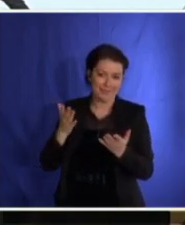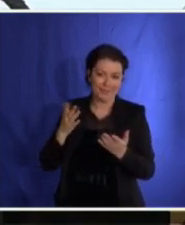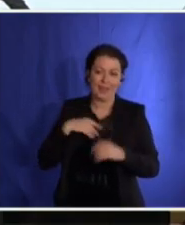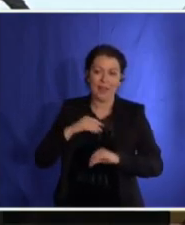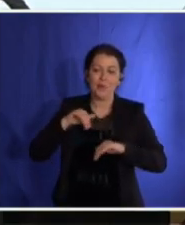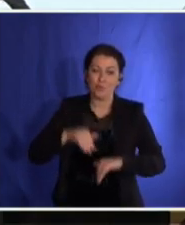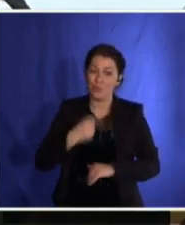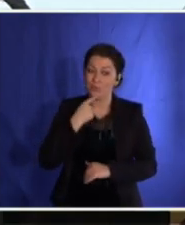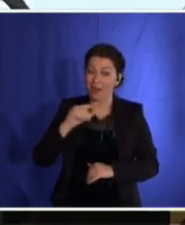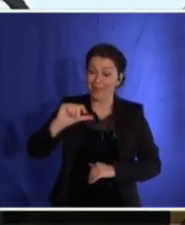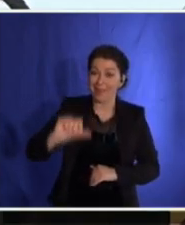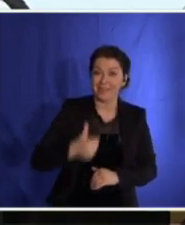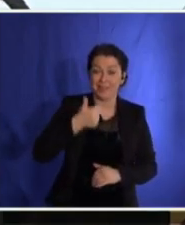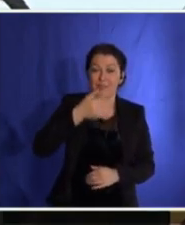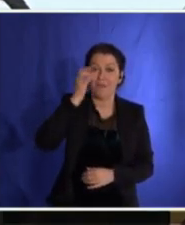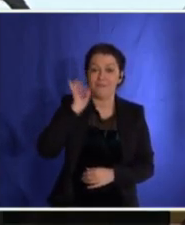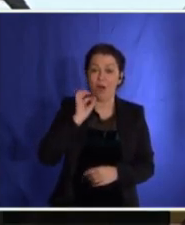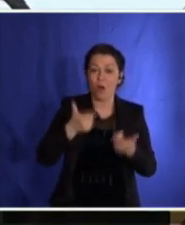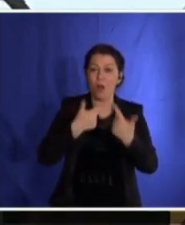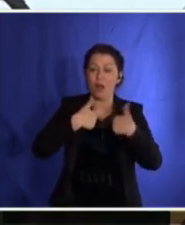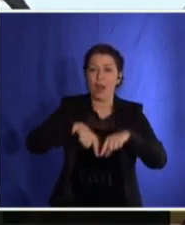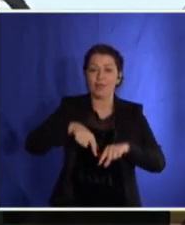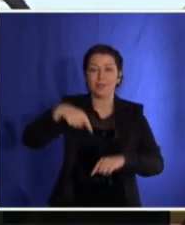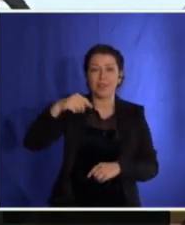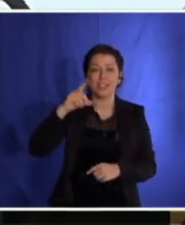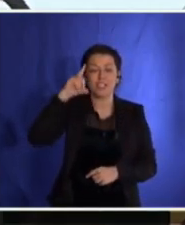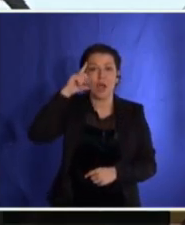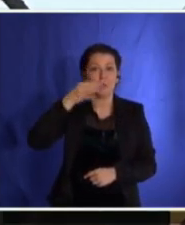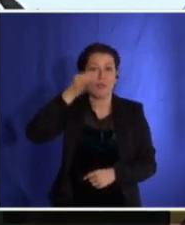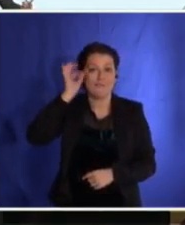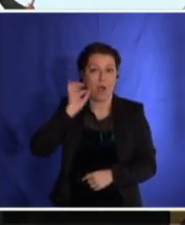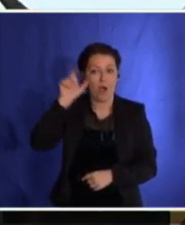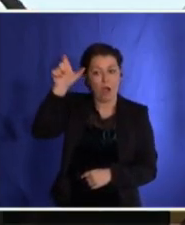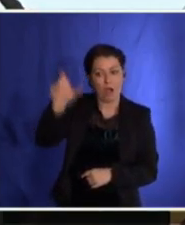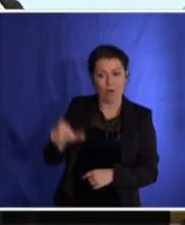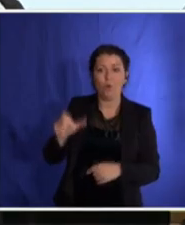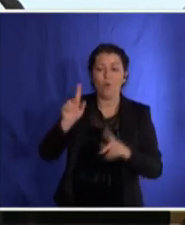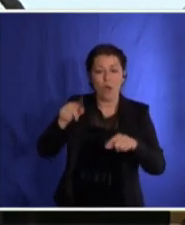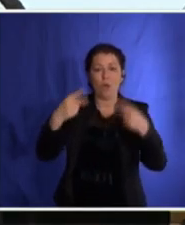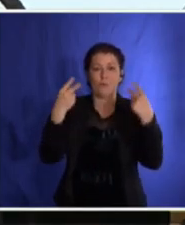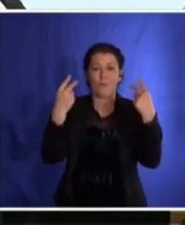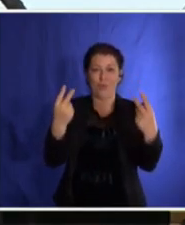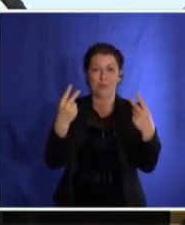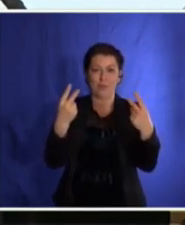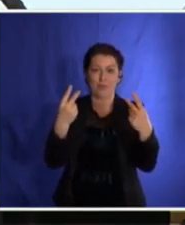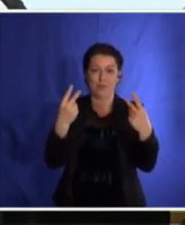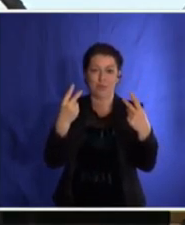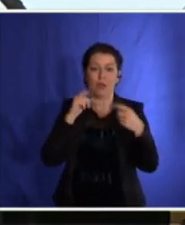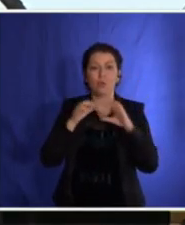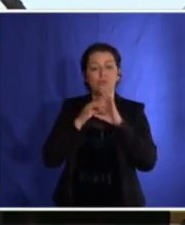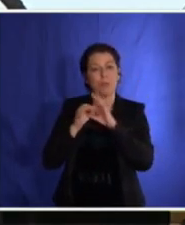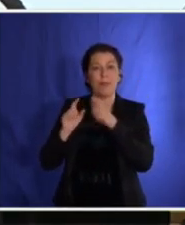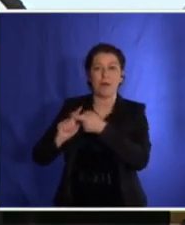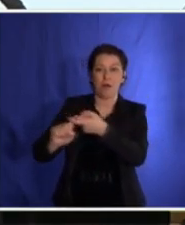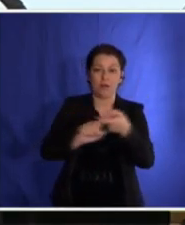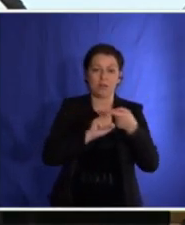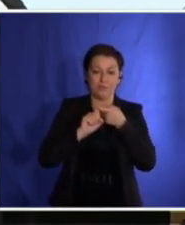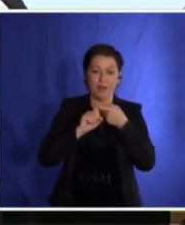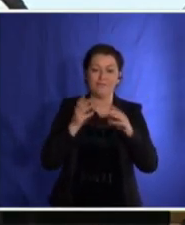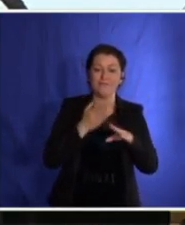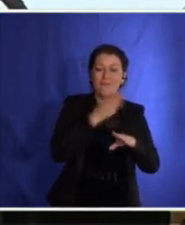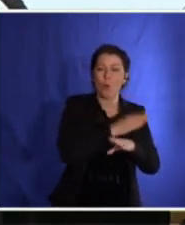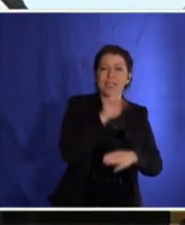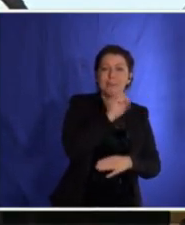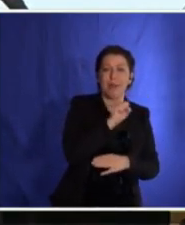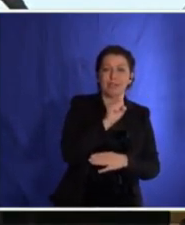als Landeshauptmann, als Landeshauptfrau, das ist wichtig, auch jetzt für unsere Gesellschaft. Und der Sebastian Kurz hat angesprochen,